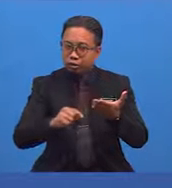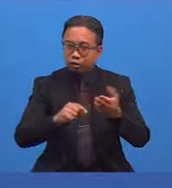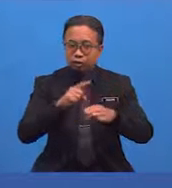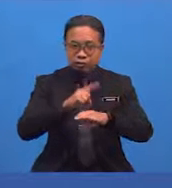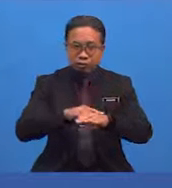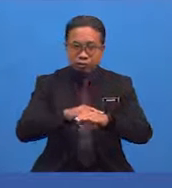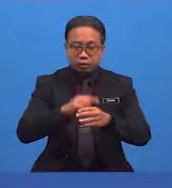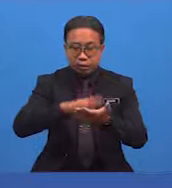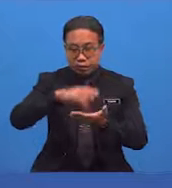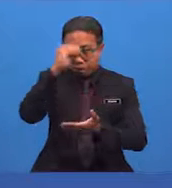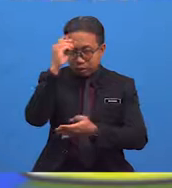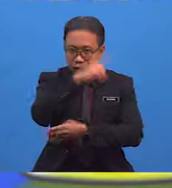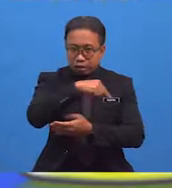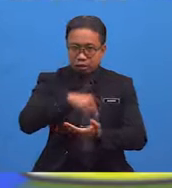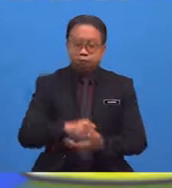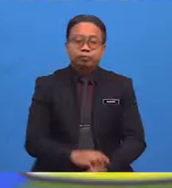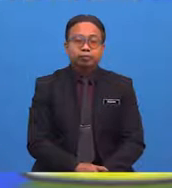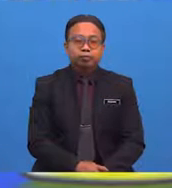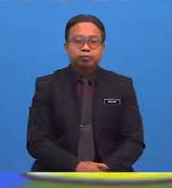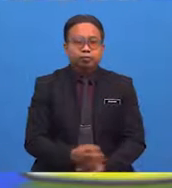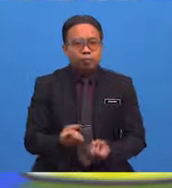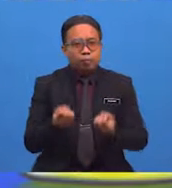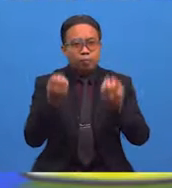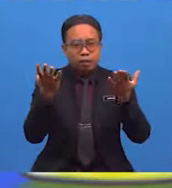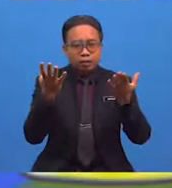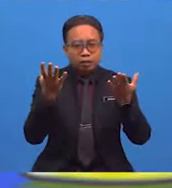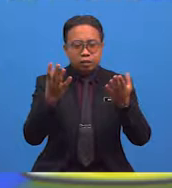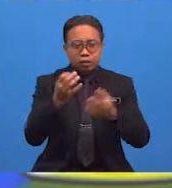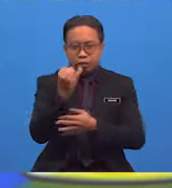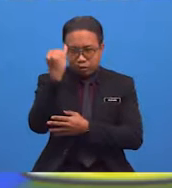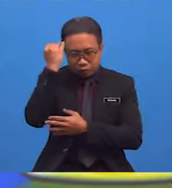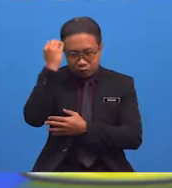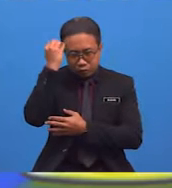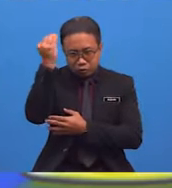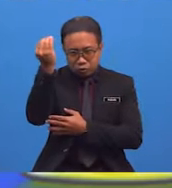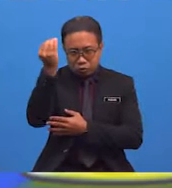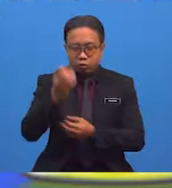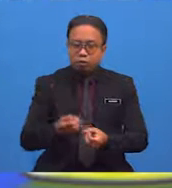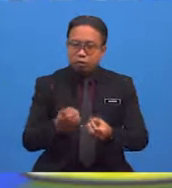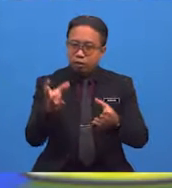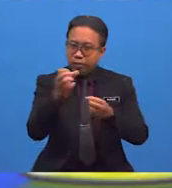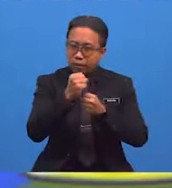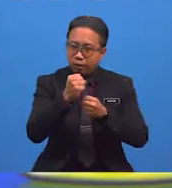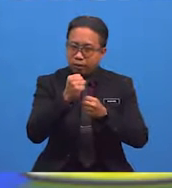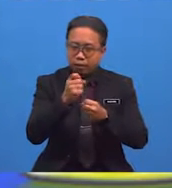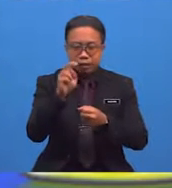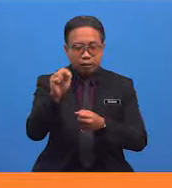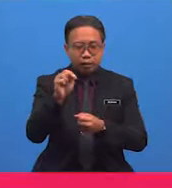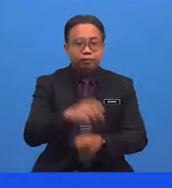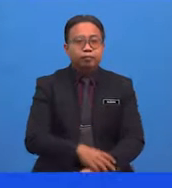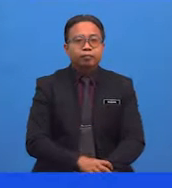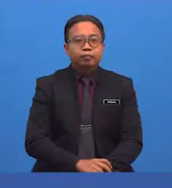sesi pembelajaran ini. Banyak maklumat penting dan menarik yang akan murid-murid perolehi